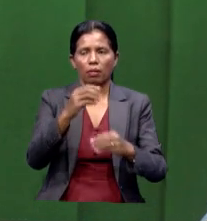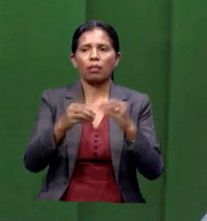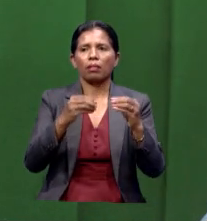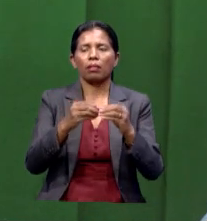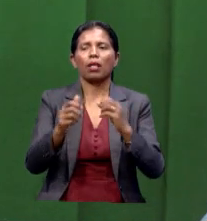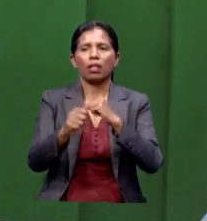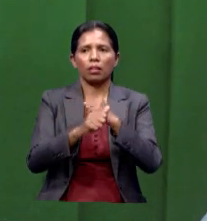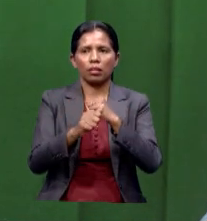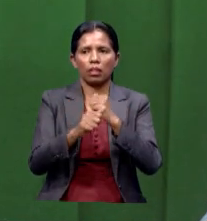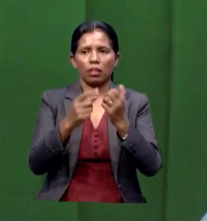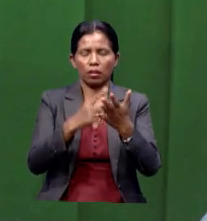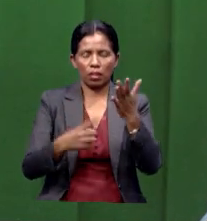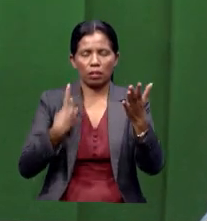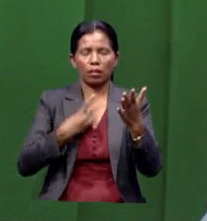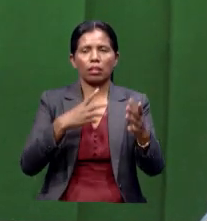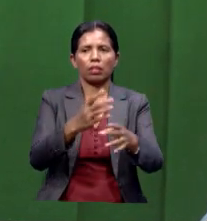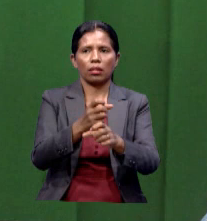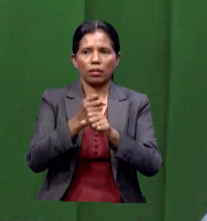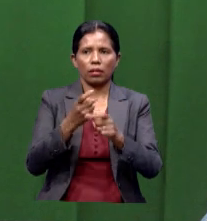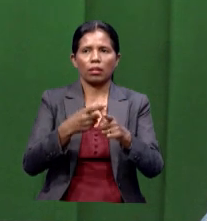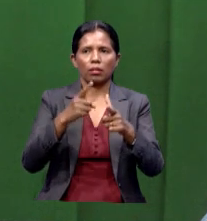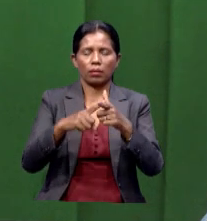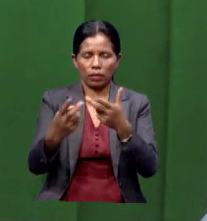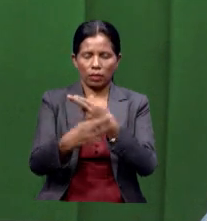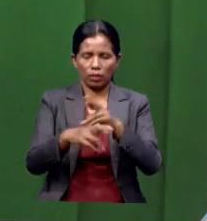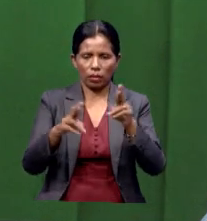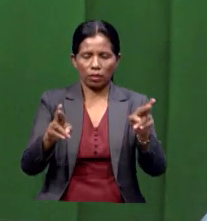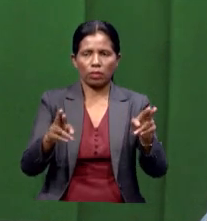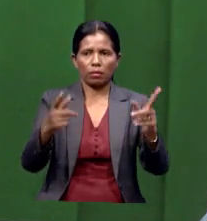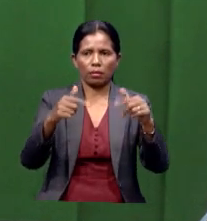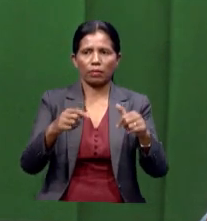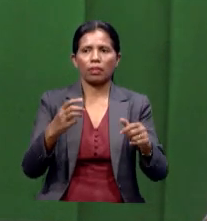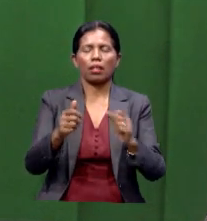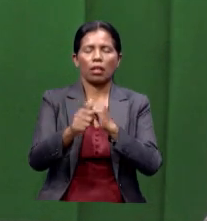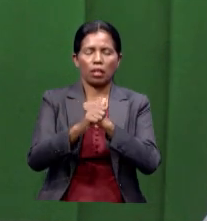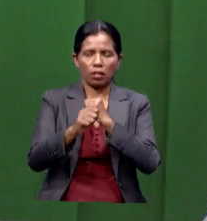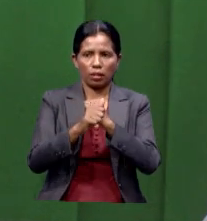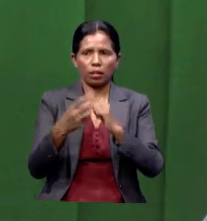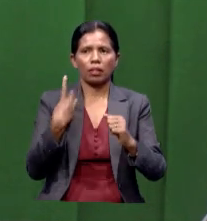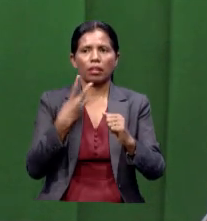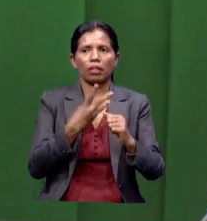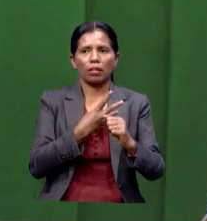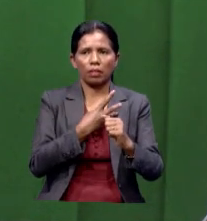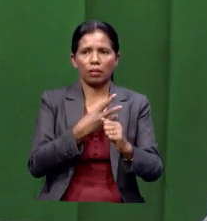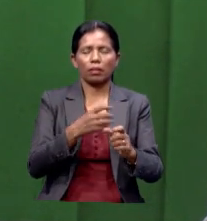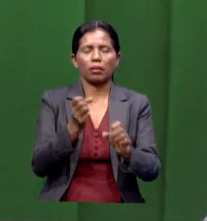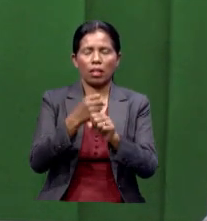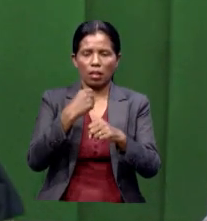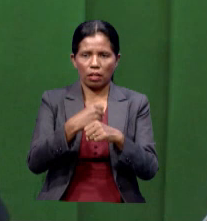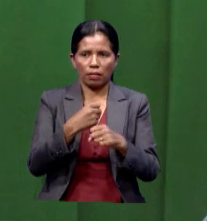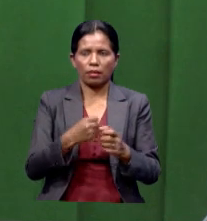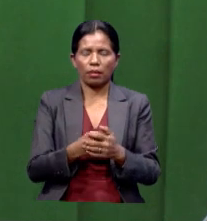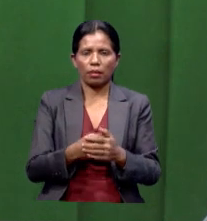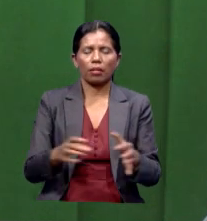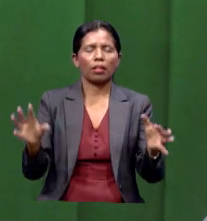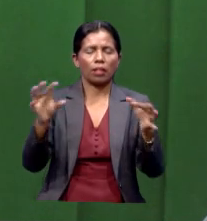asang saya mak ita sefoti depois de resultado cer ne mai asang ida ne mak ita karak mos sehalo liga